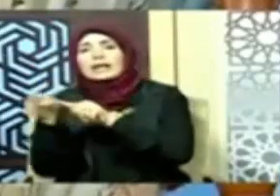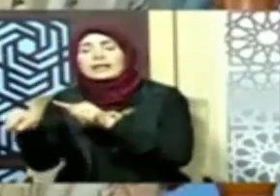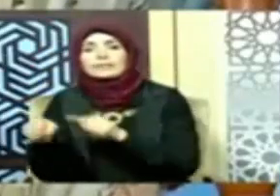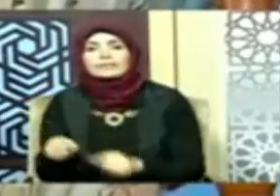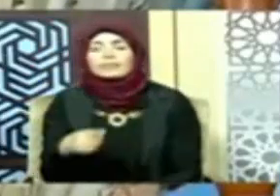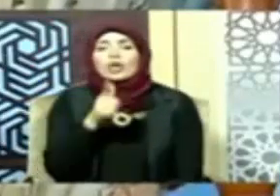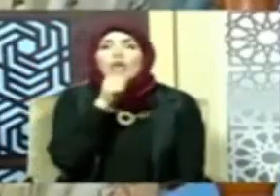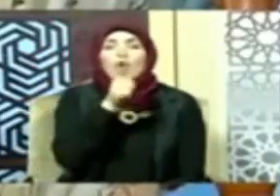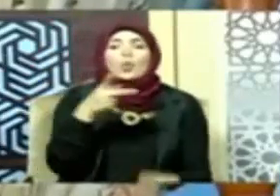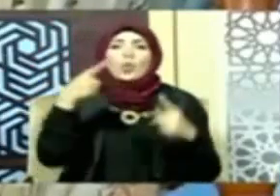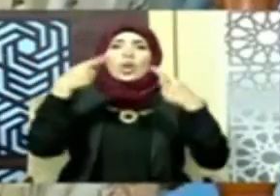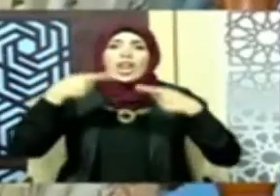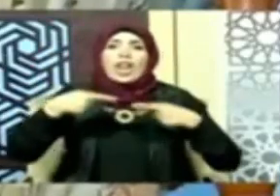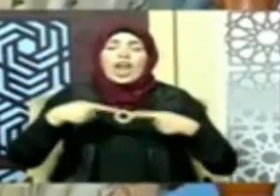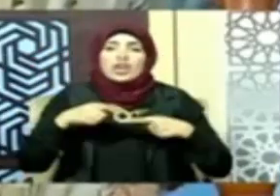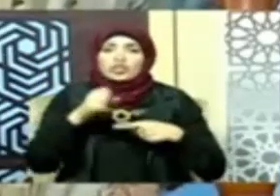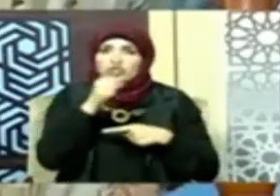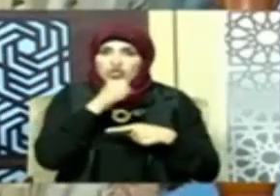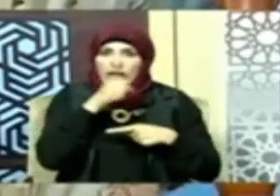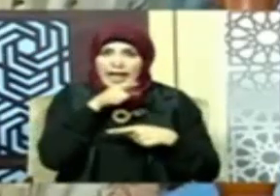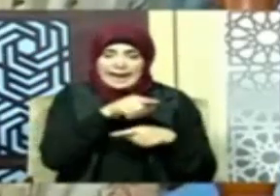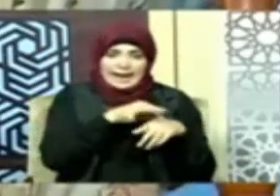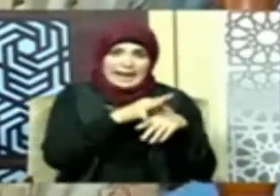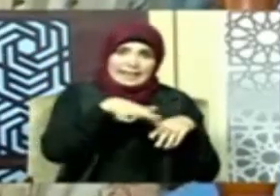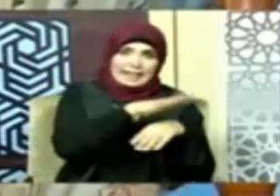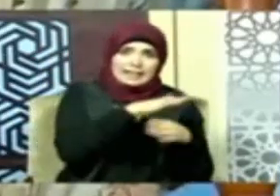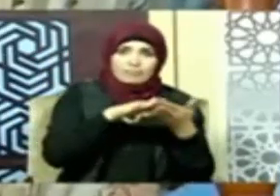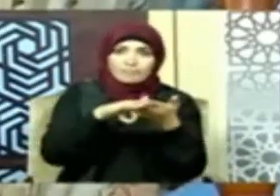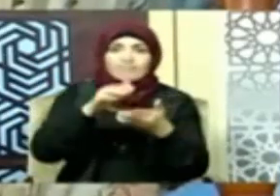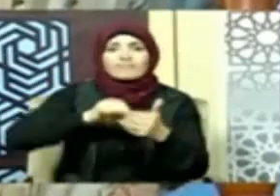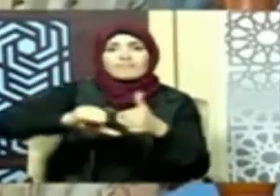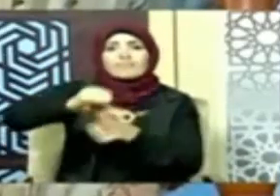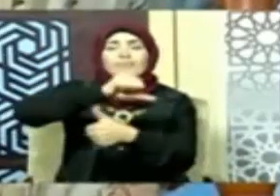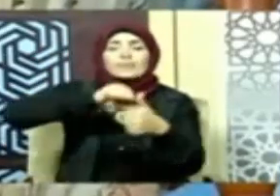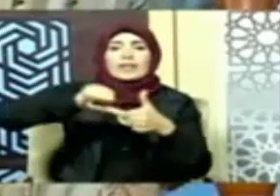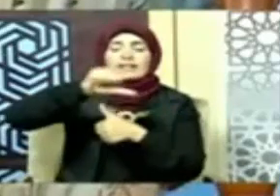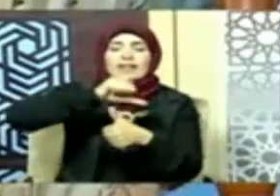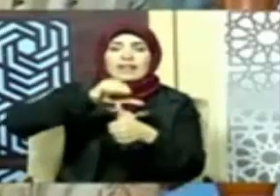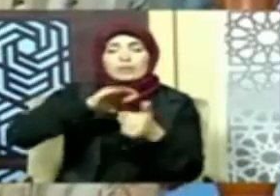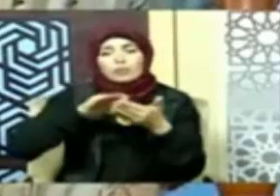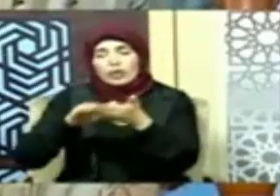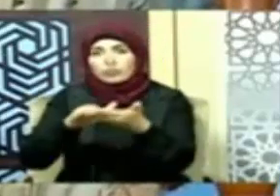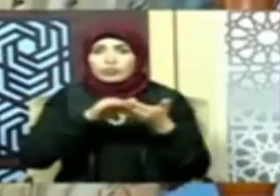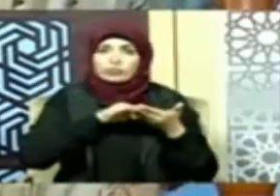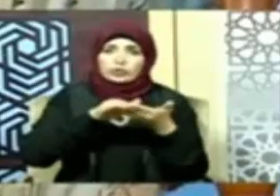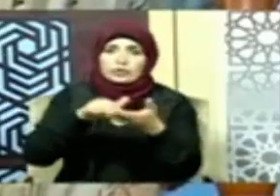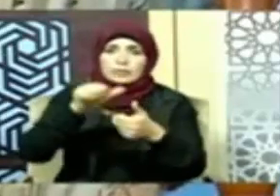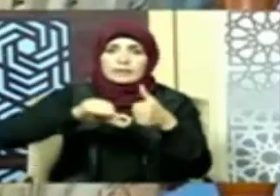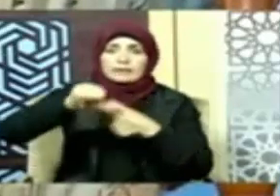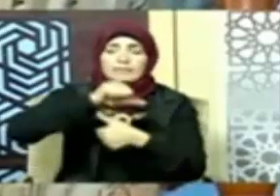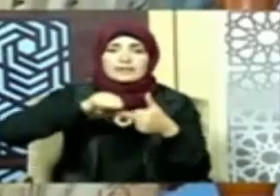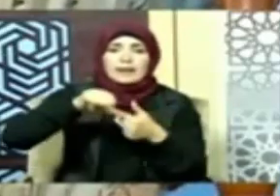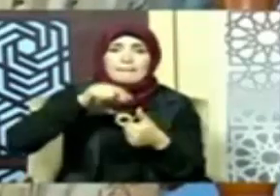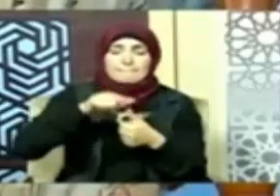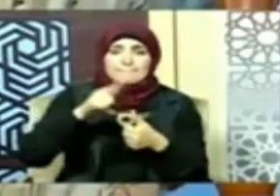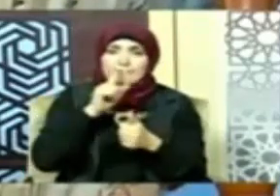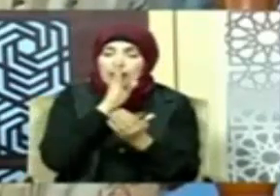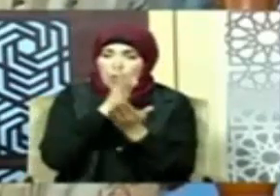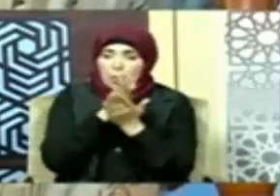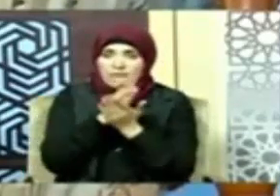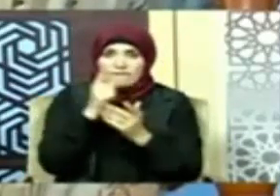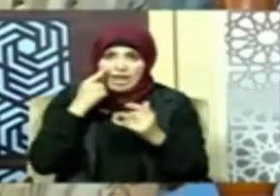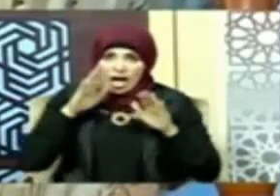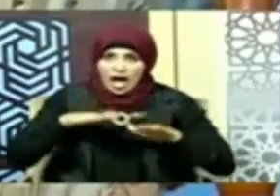للناس وبالناس، الناس للناس الناس للناس ما دام الوفاء